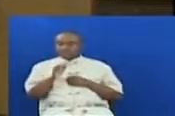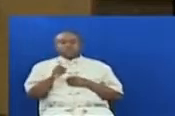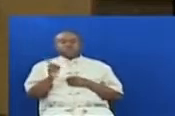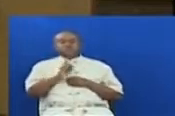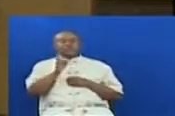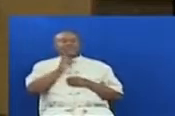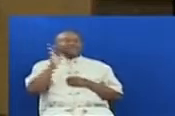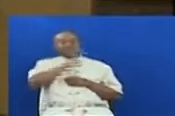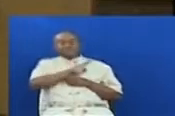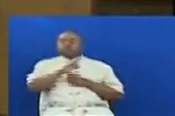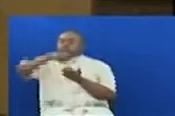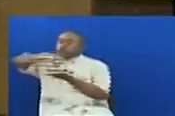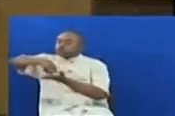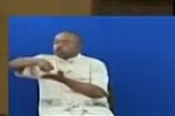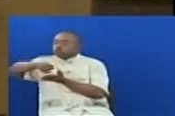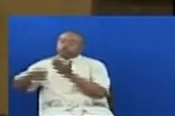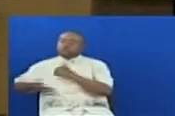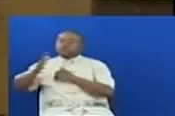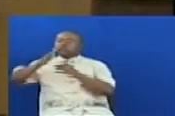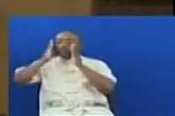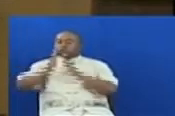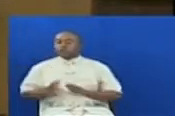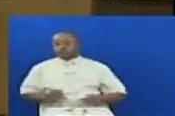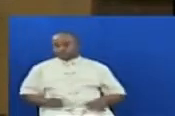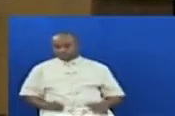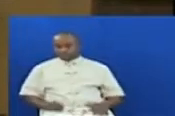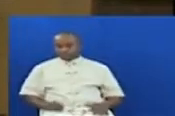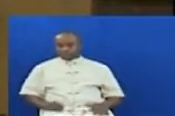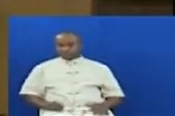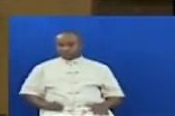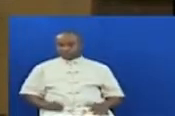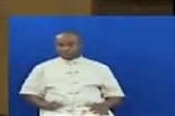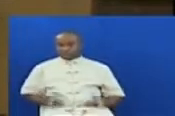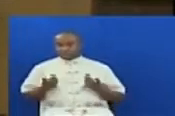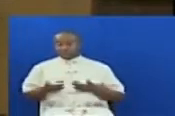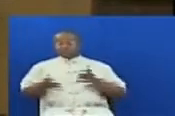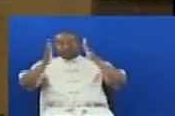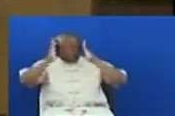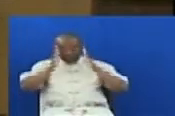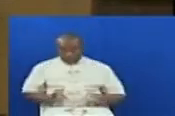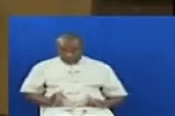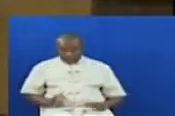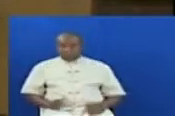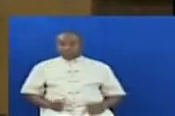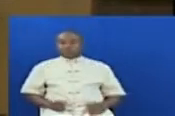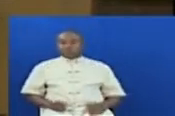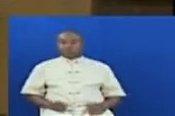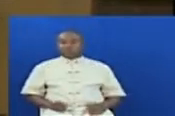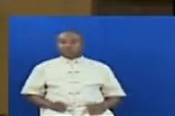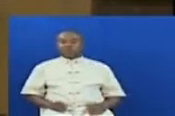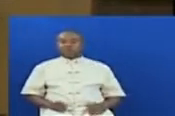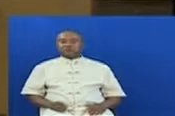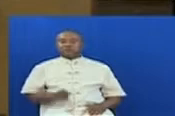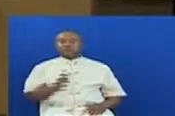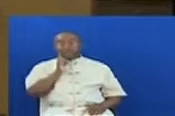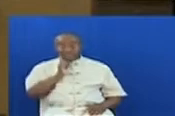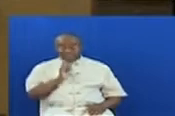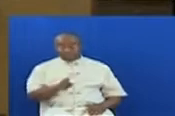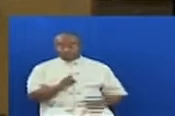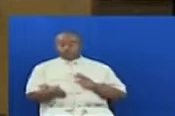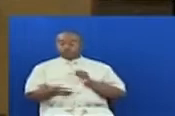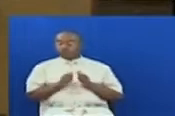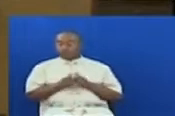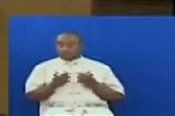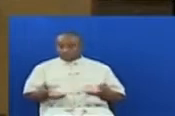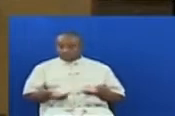kupiga magoti serikali kuu. Lakini Mheshimiwa Naibu Spika, kuna swala la upungufu wa watumishi